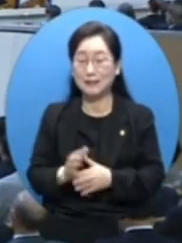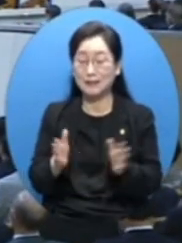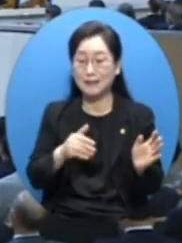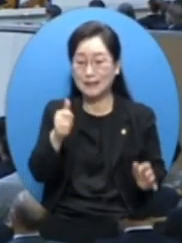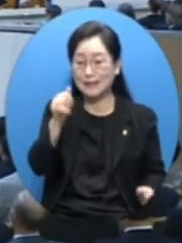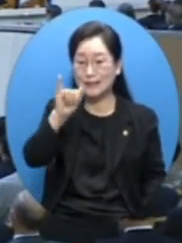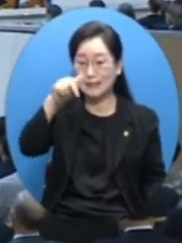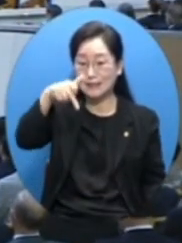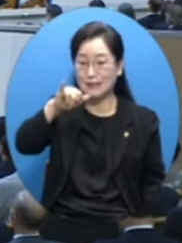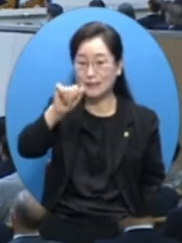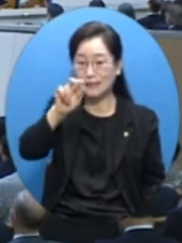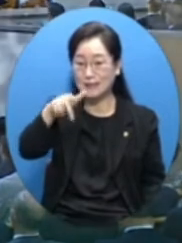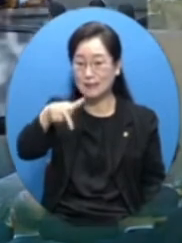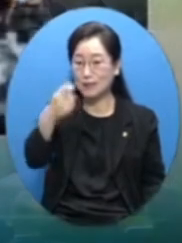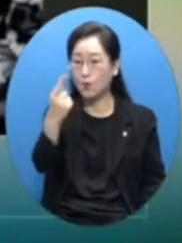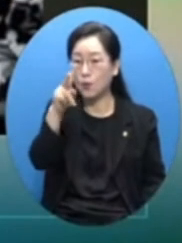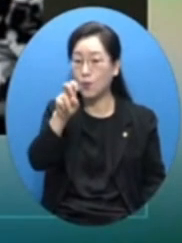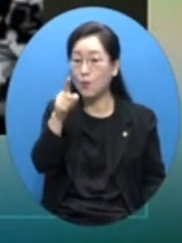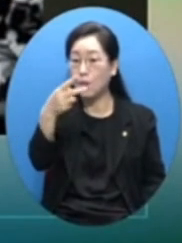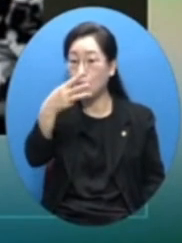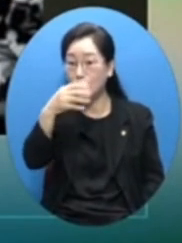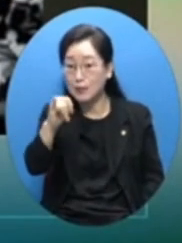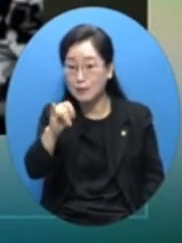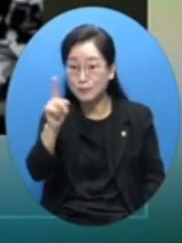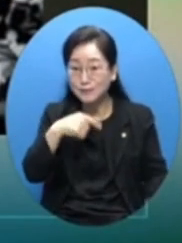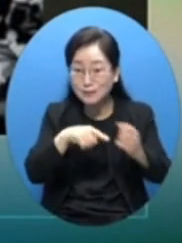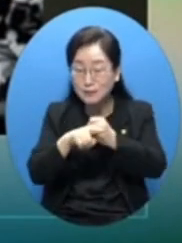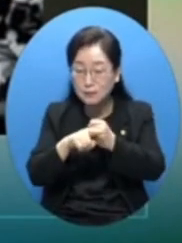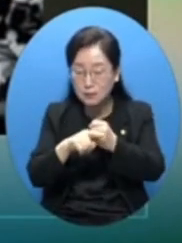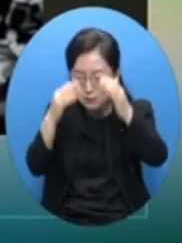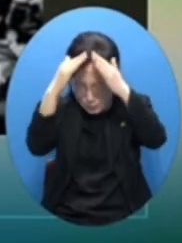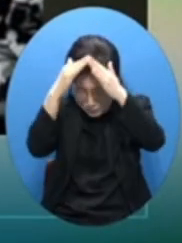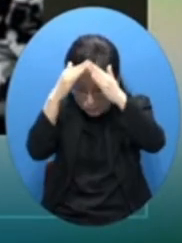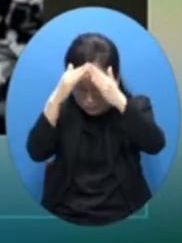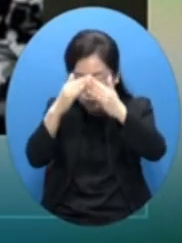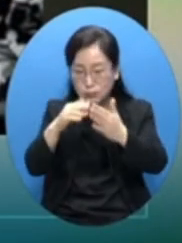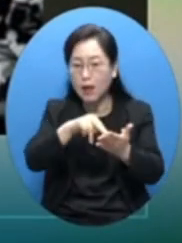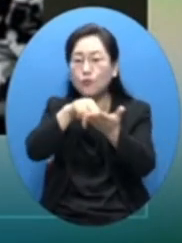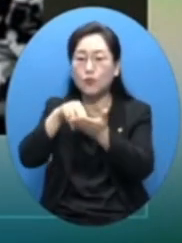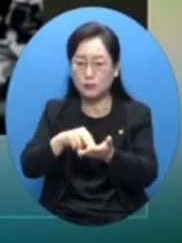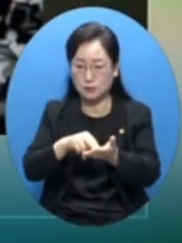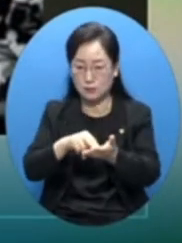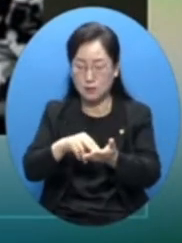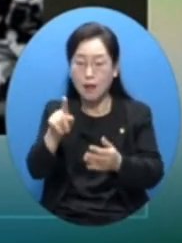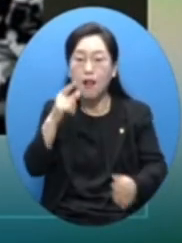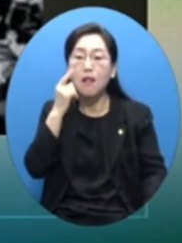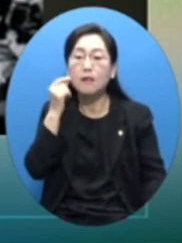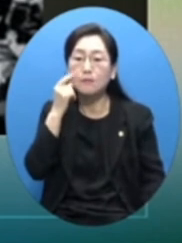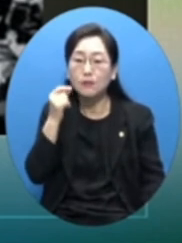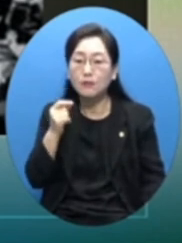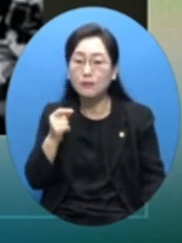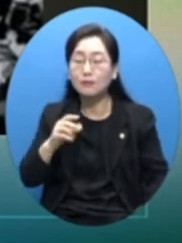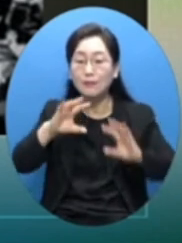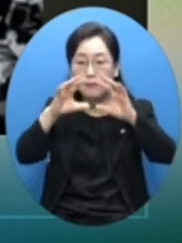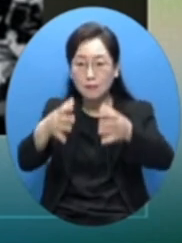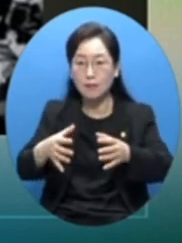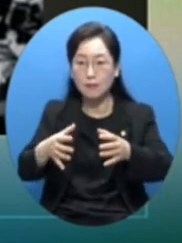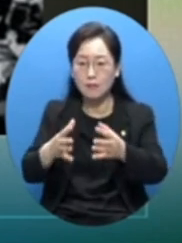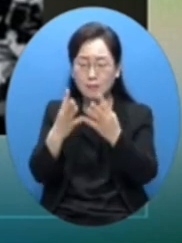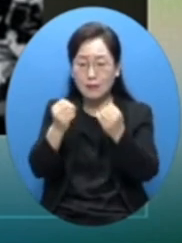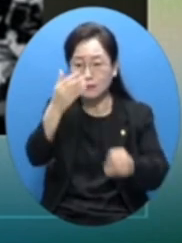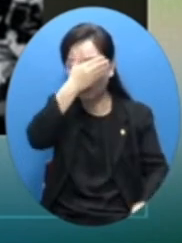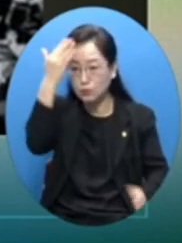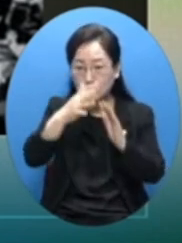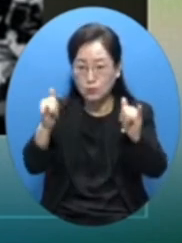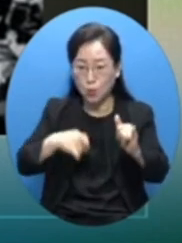히키코모리라고 부르는 운둔형 외투류가 있습니다. 이 히키코모리가 일본에서 많은 청년들이